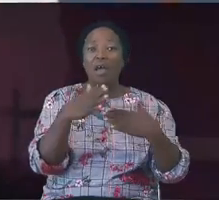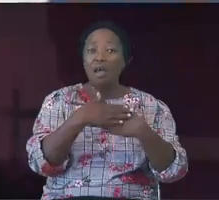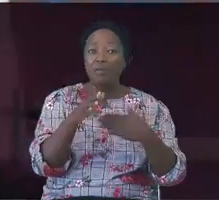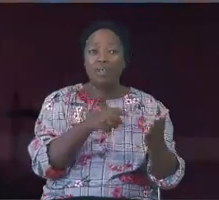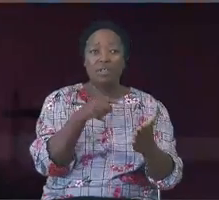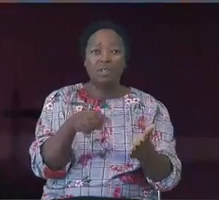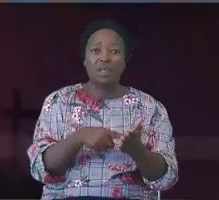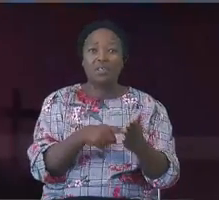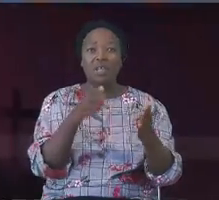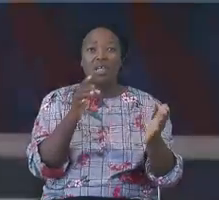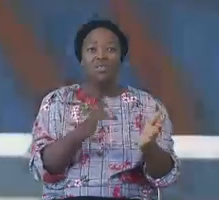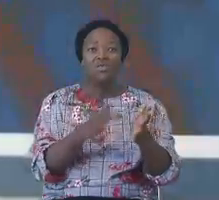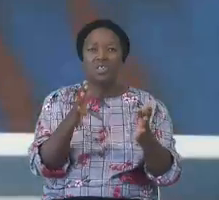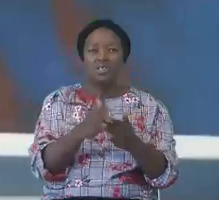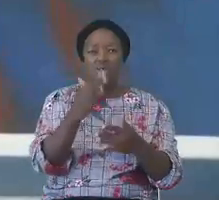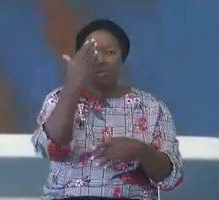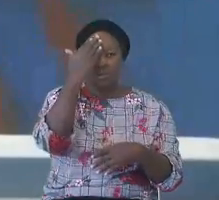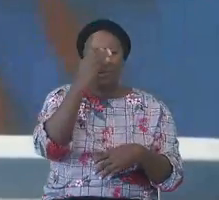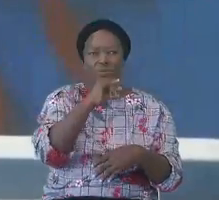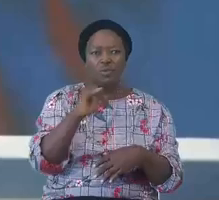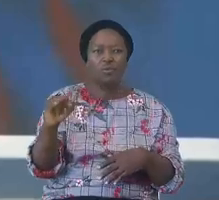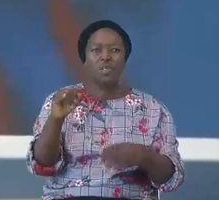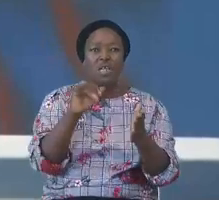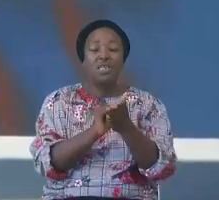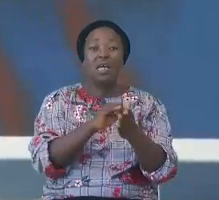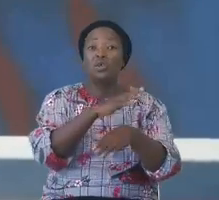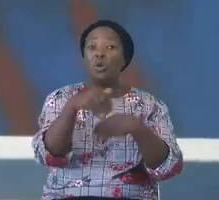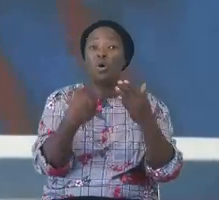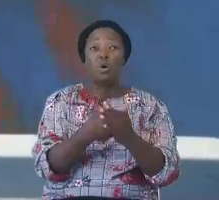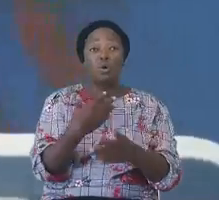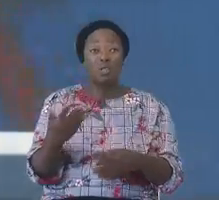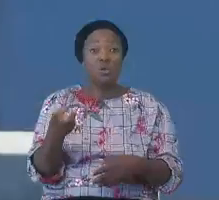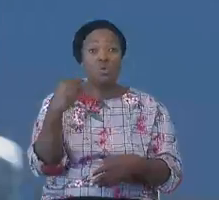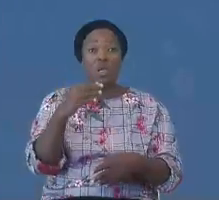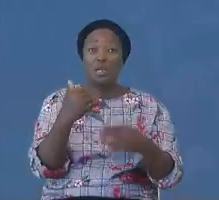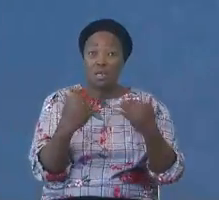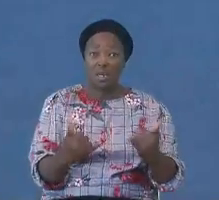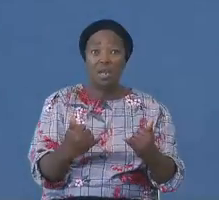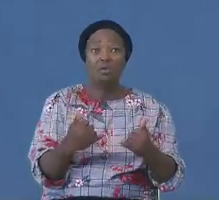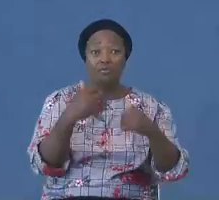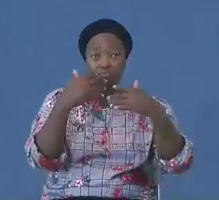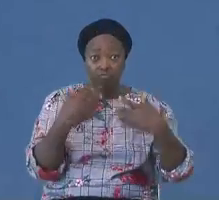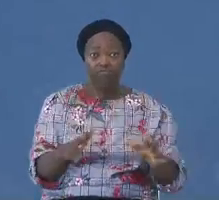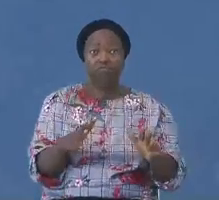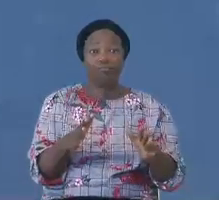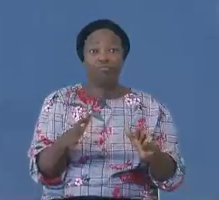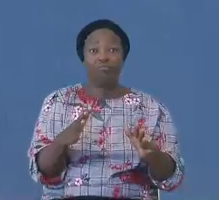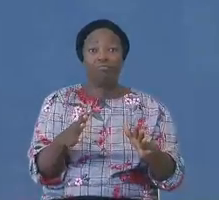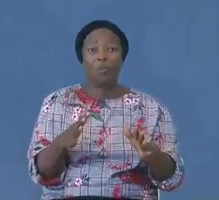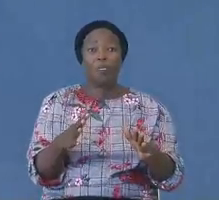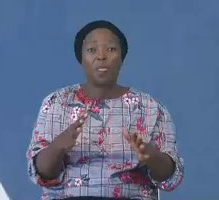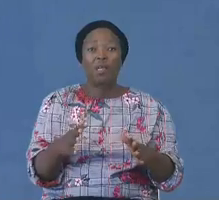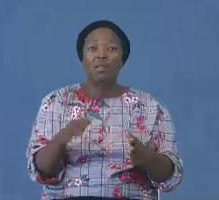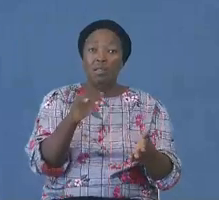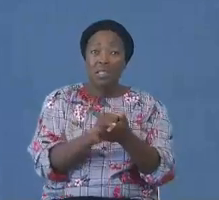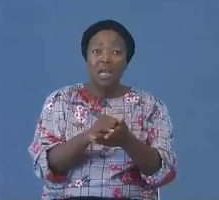Cinquièmement, 28, verset 28. Après cela, Jésus, qui savait que tout était